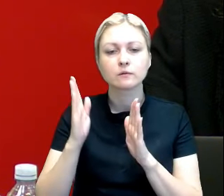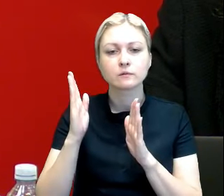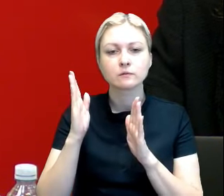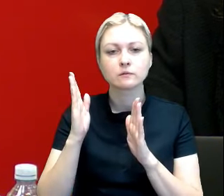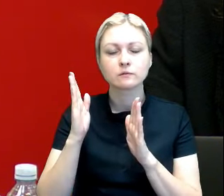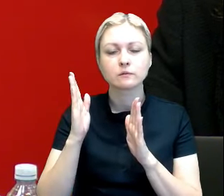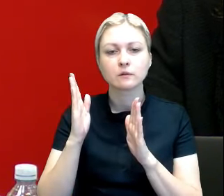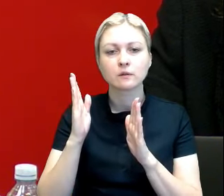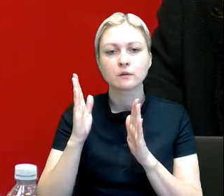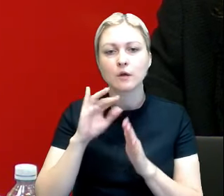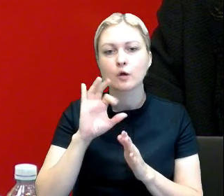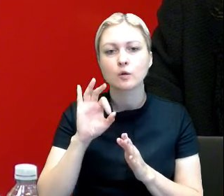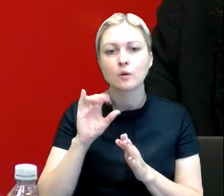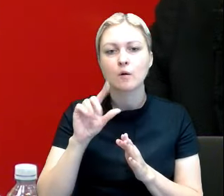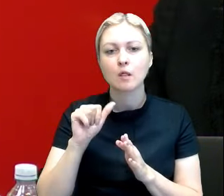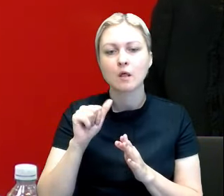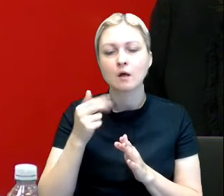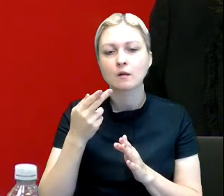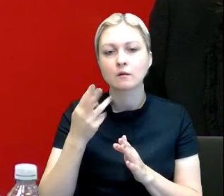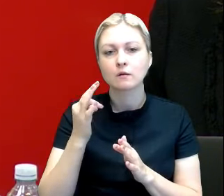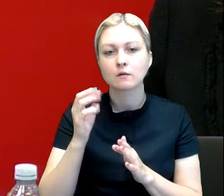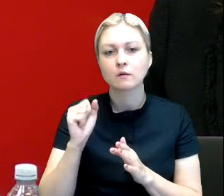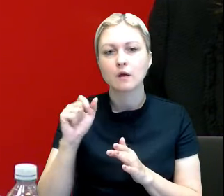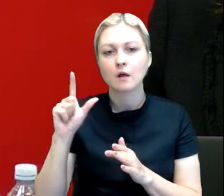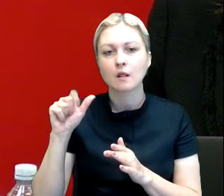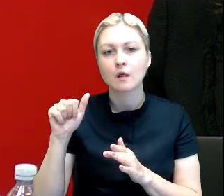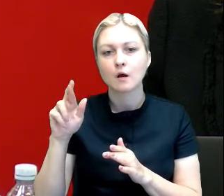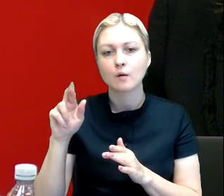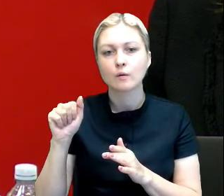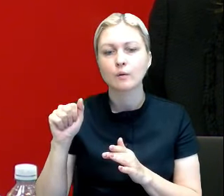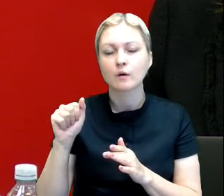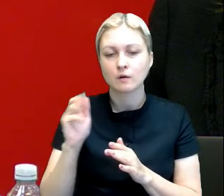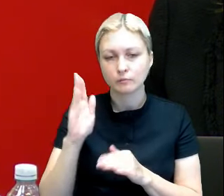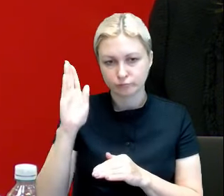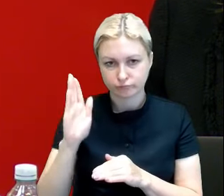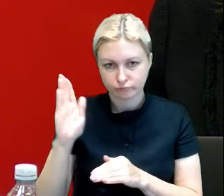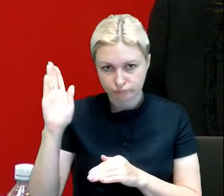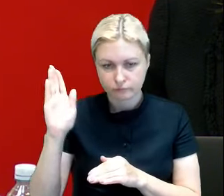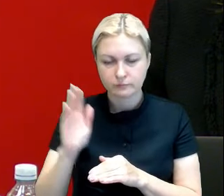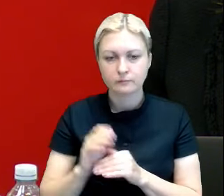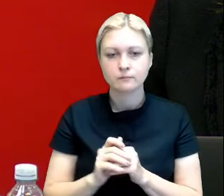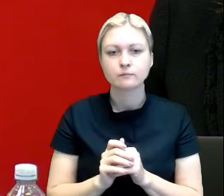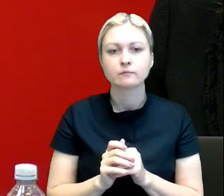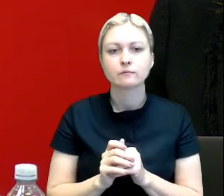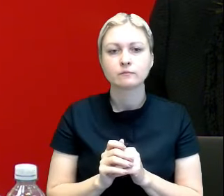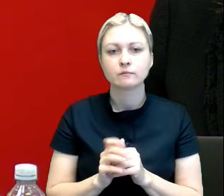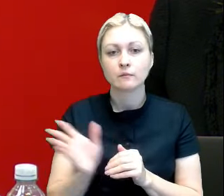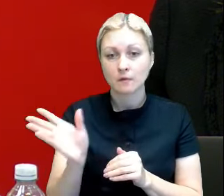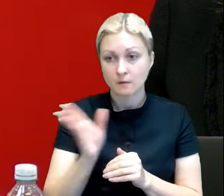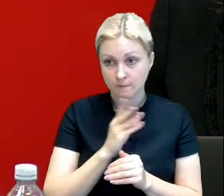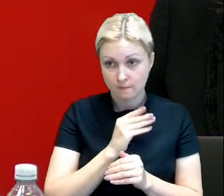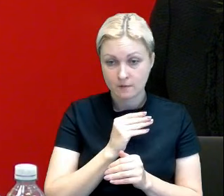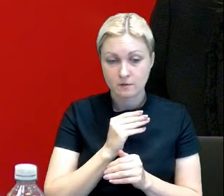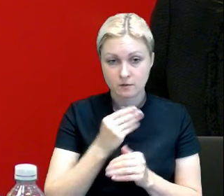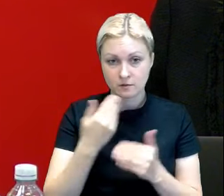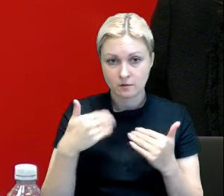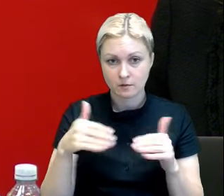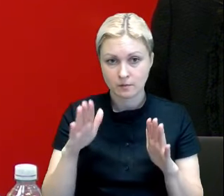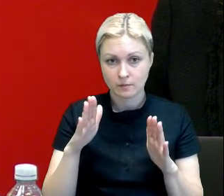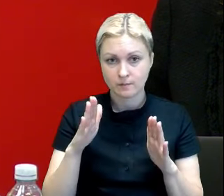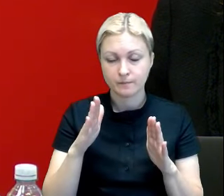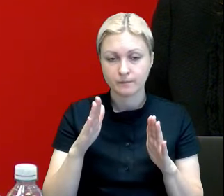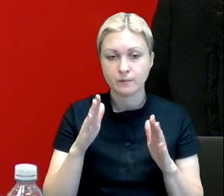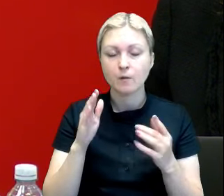jolanta skrabulienė ir laura vaisiauskė už visus įvardinau a